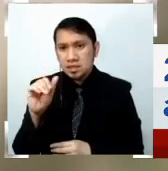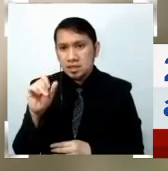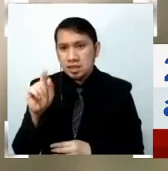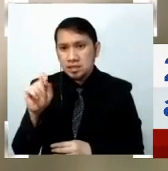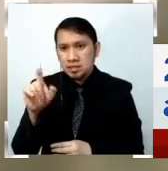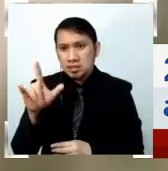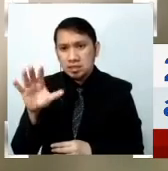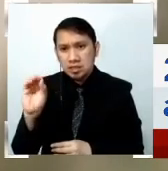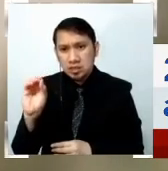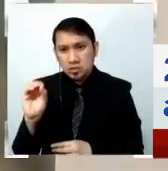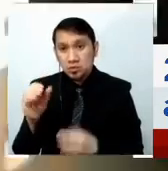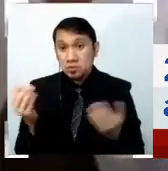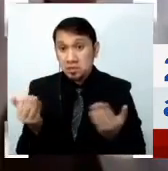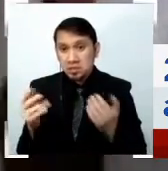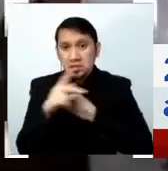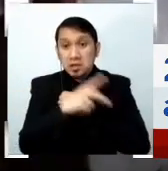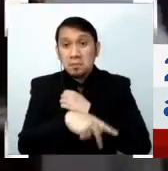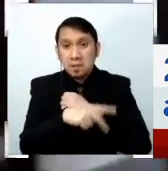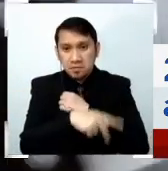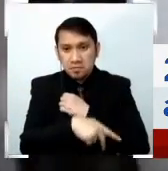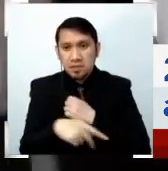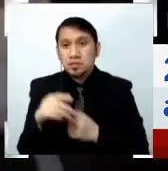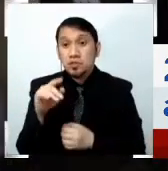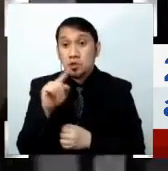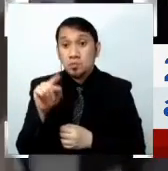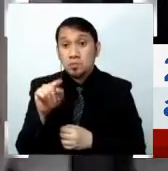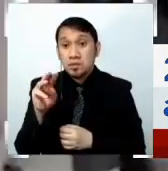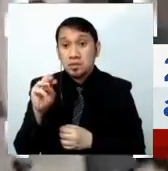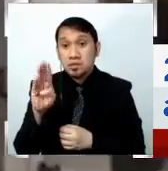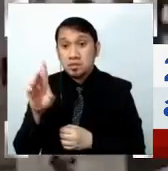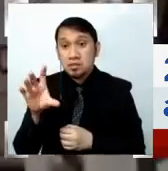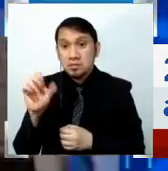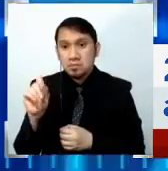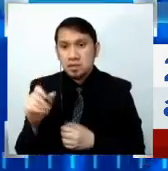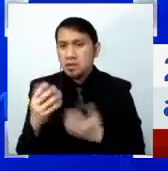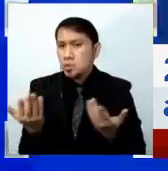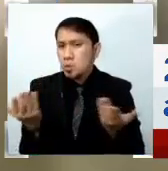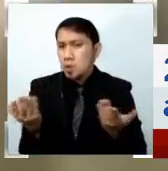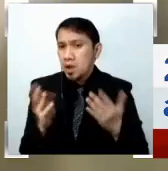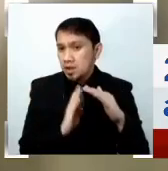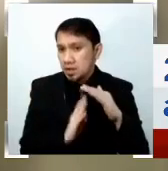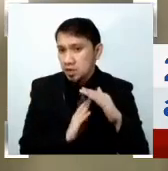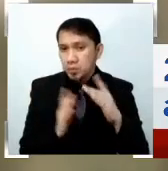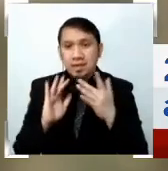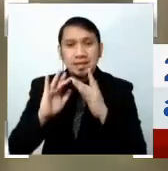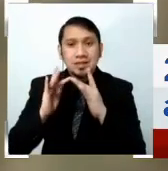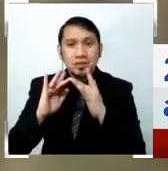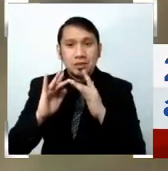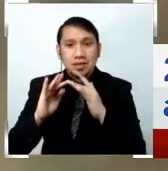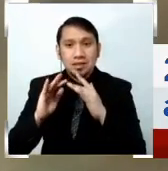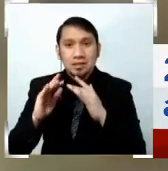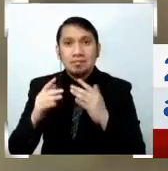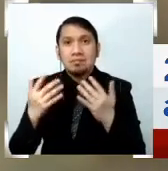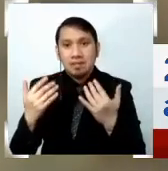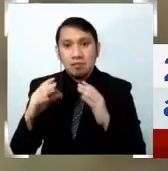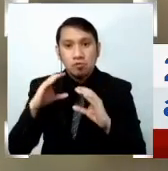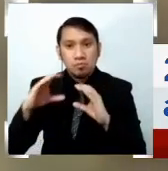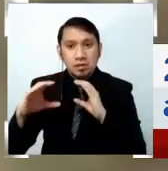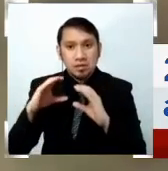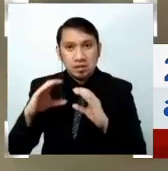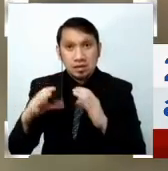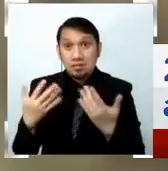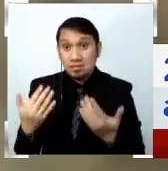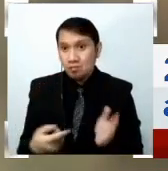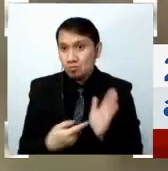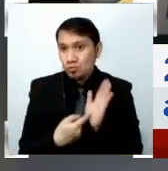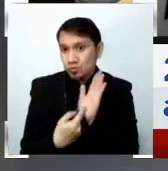sa probinsya ng Zambales. Ang transaksyon, kinagawa raw online. So doon sa messenger, pinakita yung baril na ibebenta at